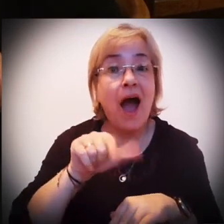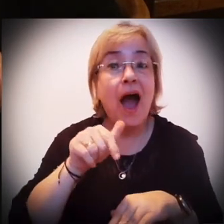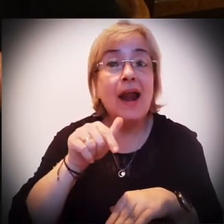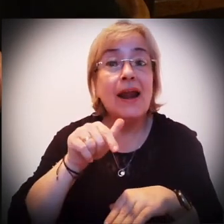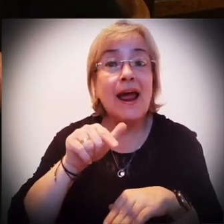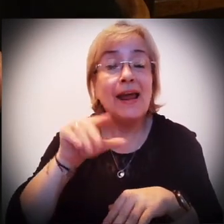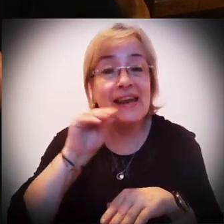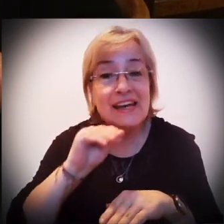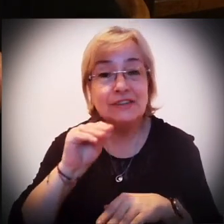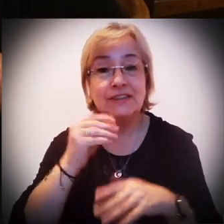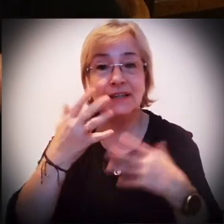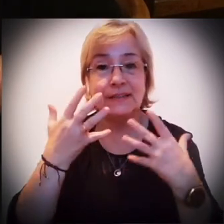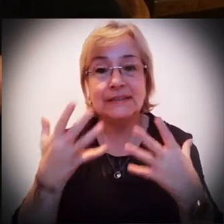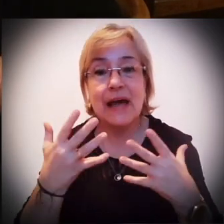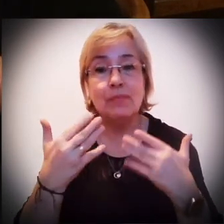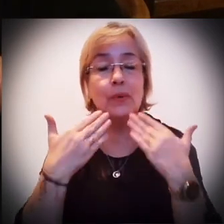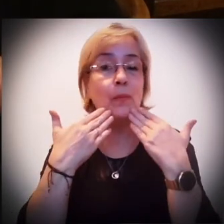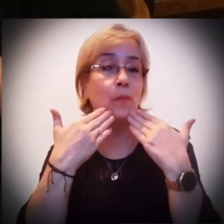chcieliby